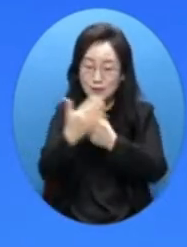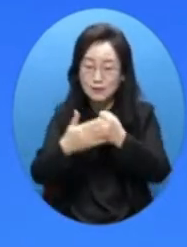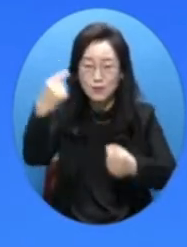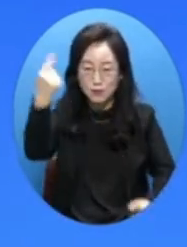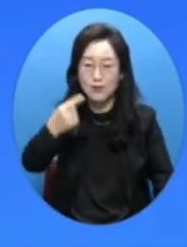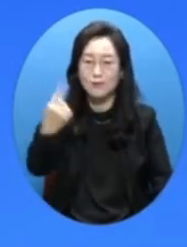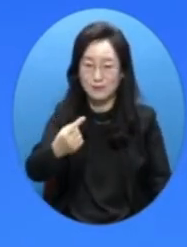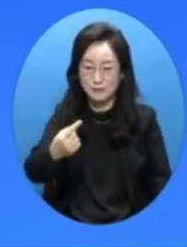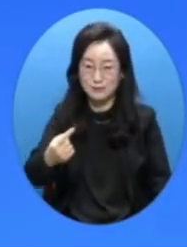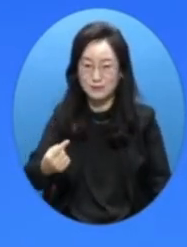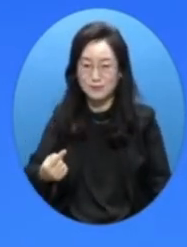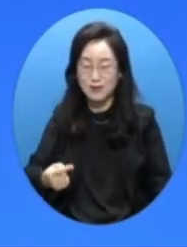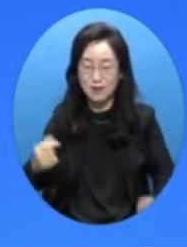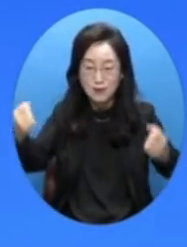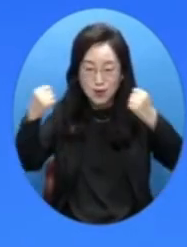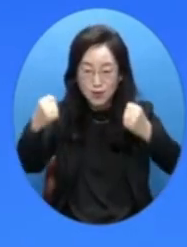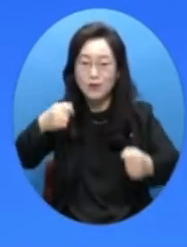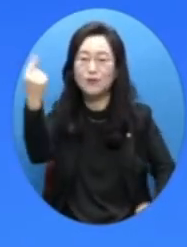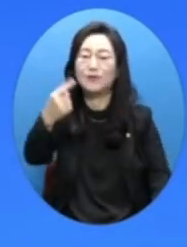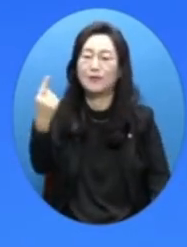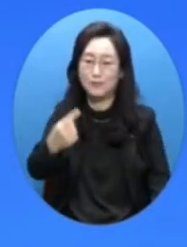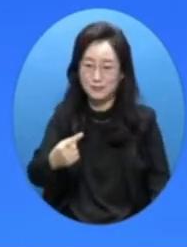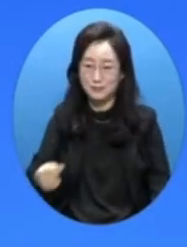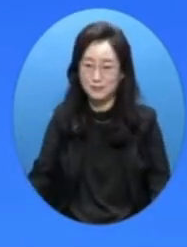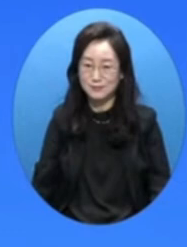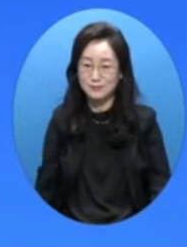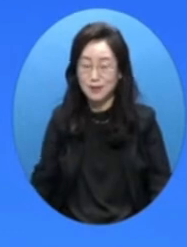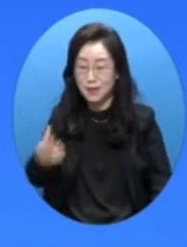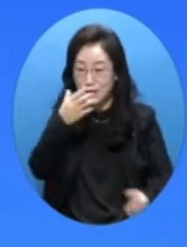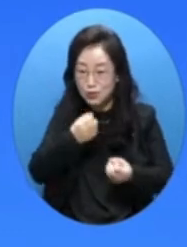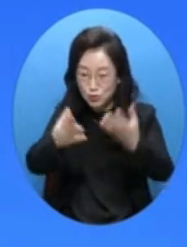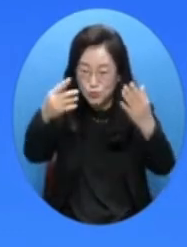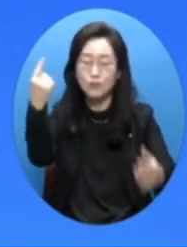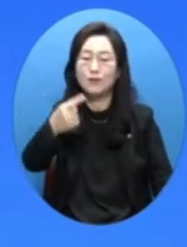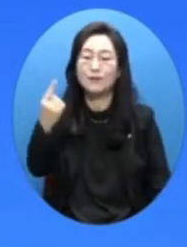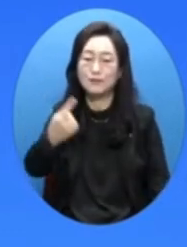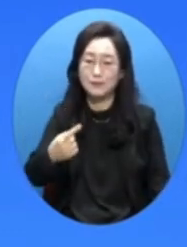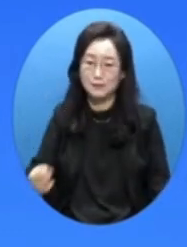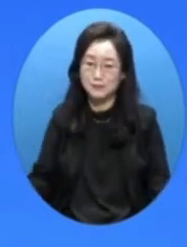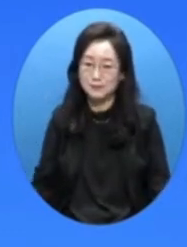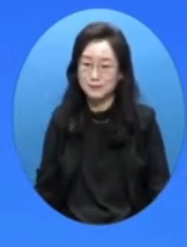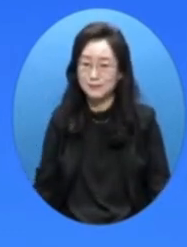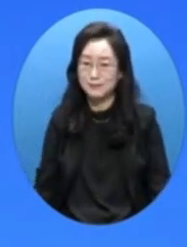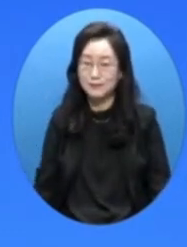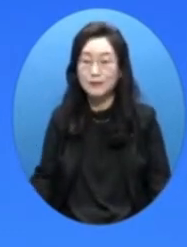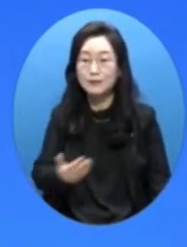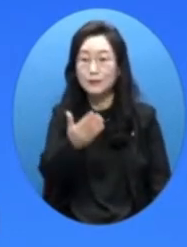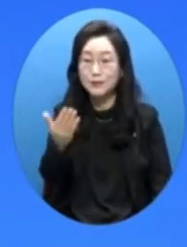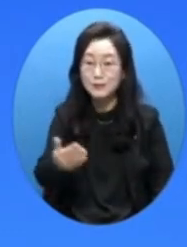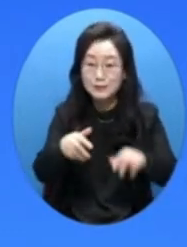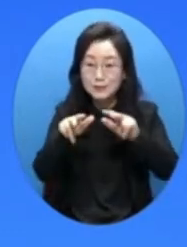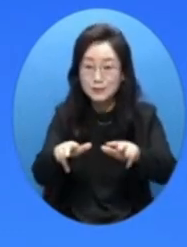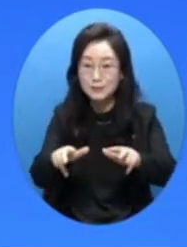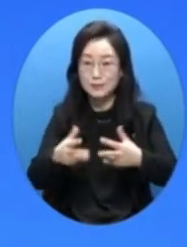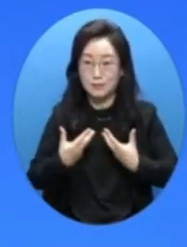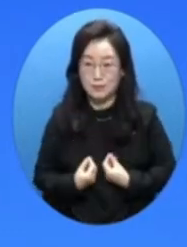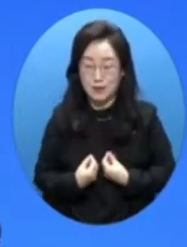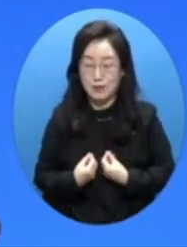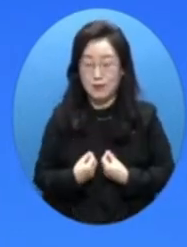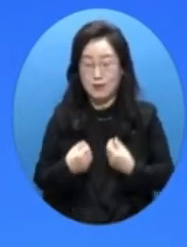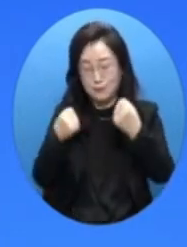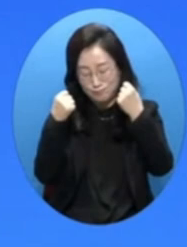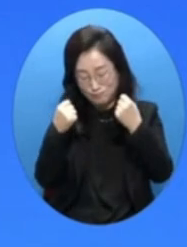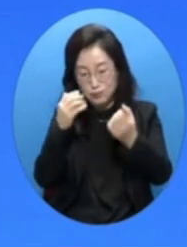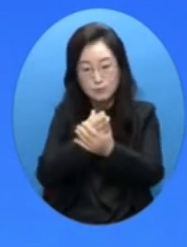내일이 다가오는 것입니다 건강이 내일이 다가오는 것입니다 축복이 내일이 다가오는 것입니다 여러분 오늘의 절망 가운데 머물러 있지 말고